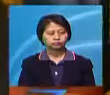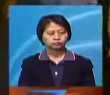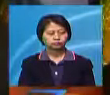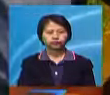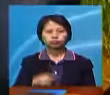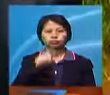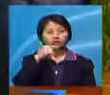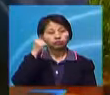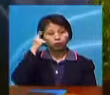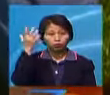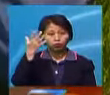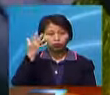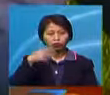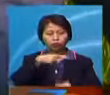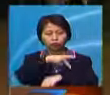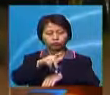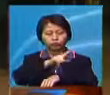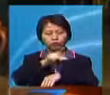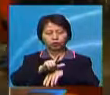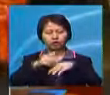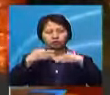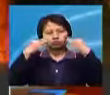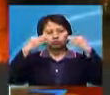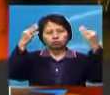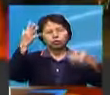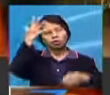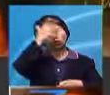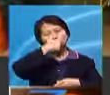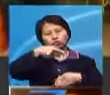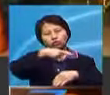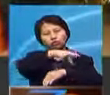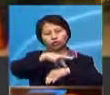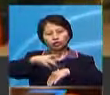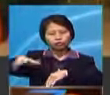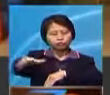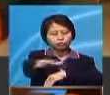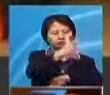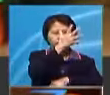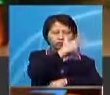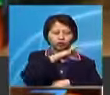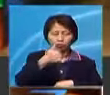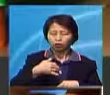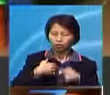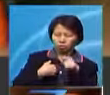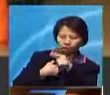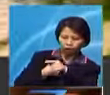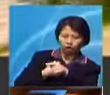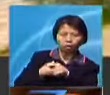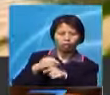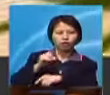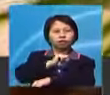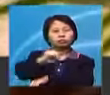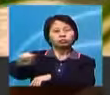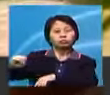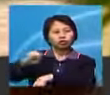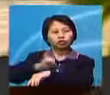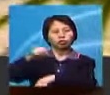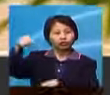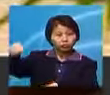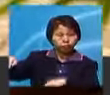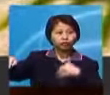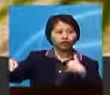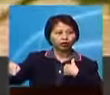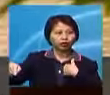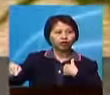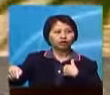Siapa sangka Pulau Langkawi yang terkenal dengan kecantikan pulau dan lautnya terselit pula bendang sawah di sini.